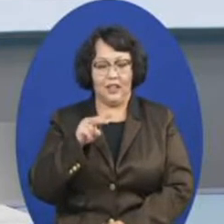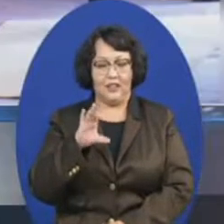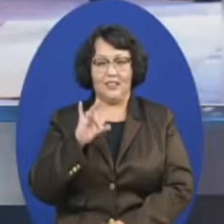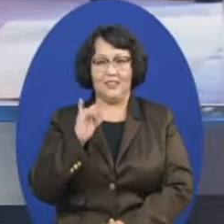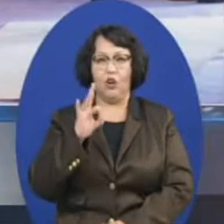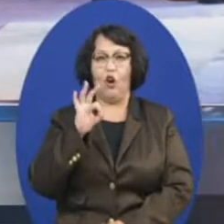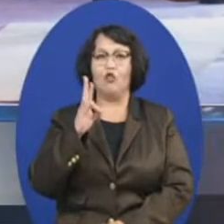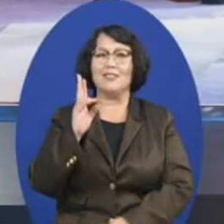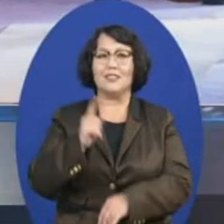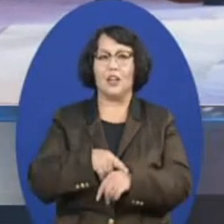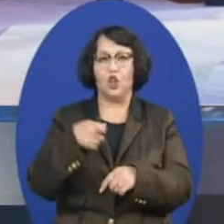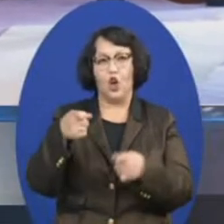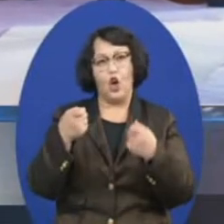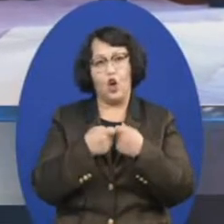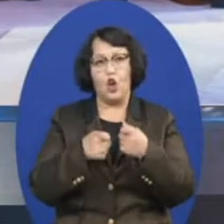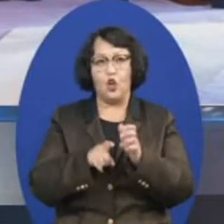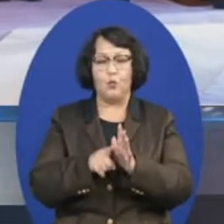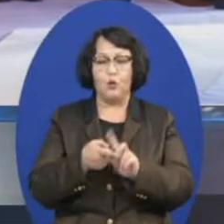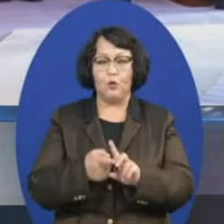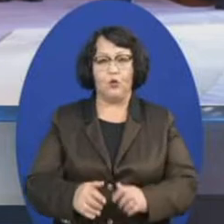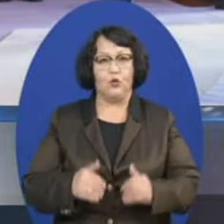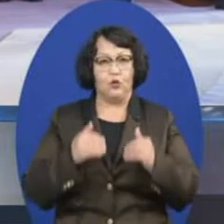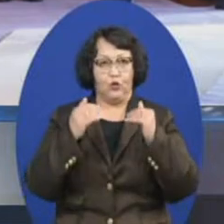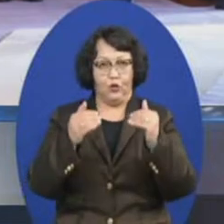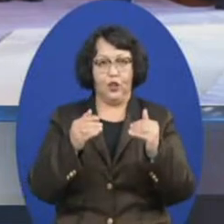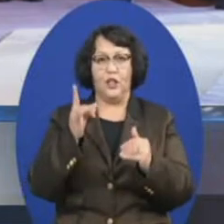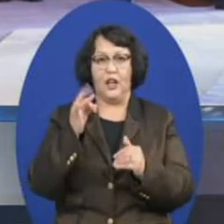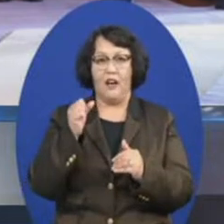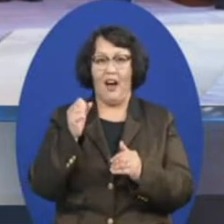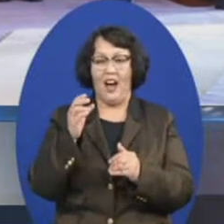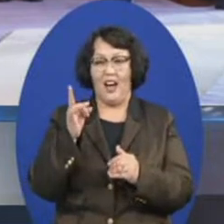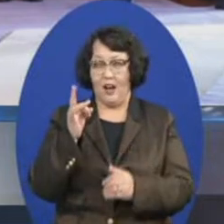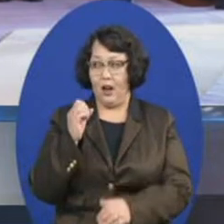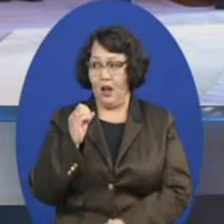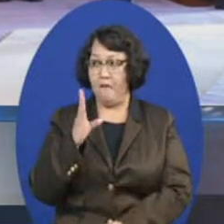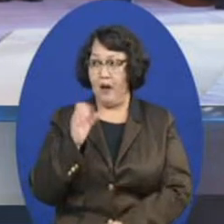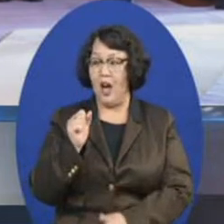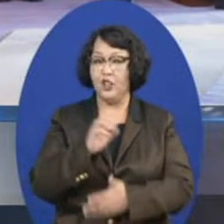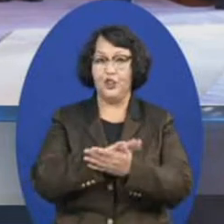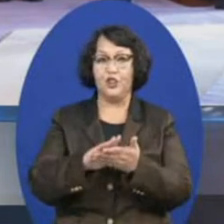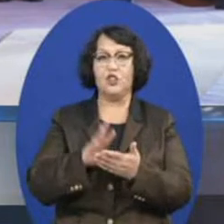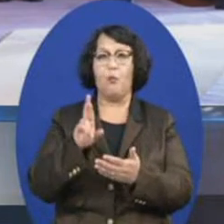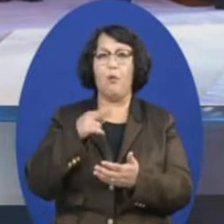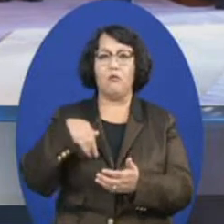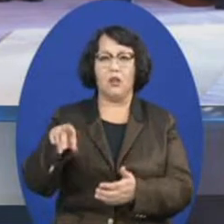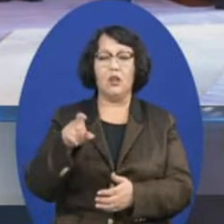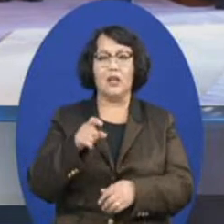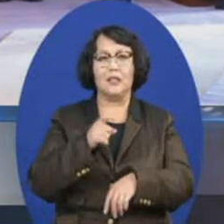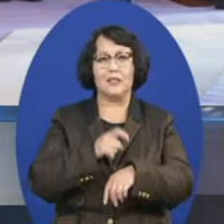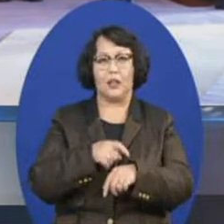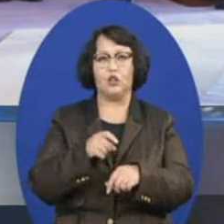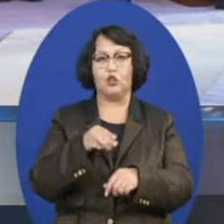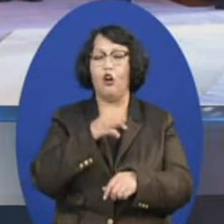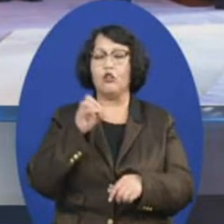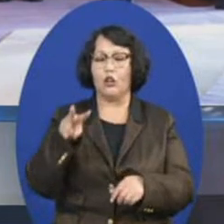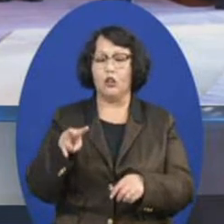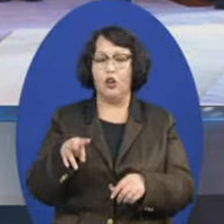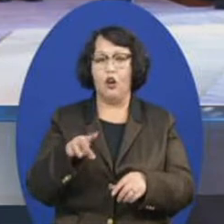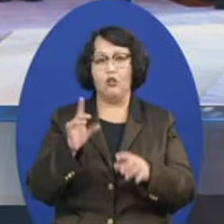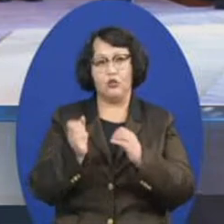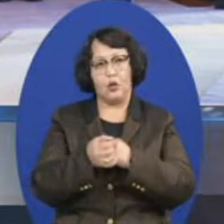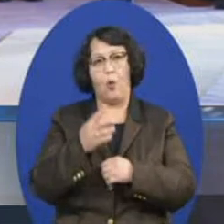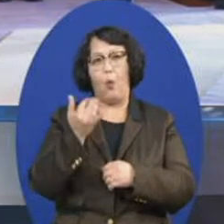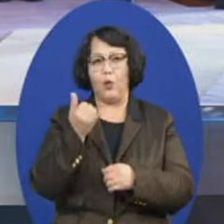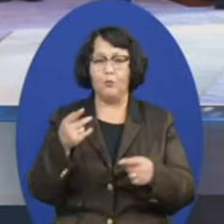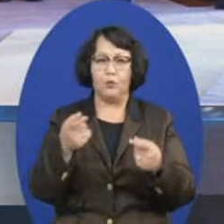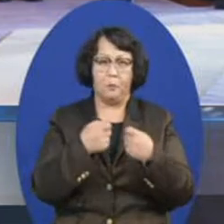манай хоёр орны стратегийн түншлэлийн харилцаа, хамтын ажиллагаа, Рейвагийн шинэ ерөнд улам батчин гэдэгт итгэлтэй байгаагаа илэрхийлсэн байна.